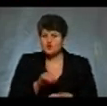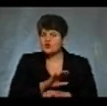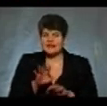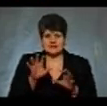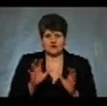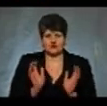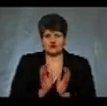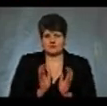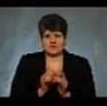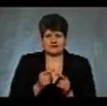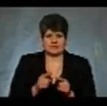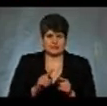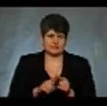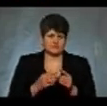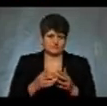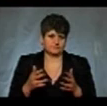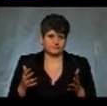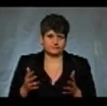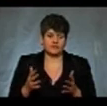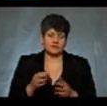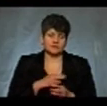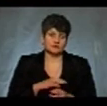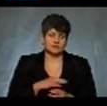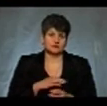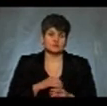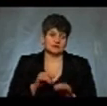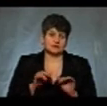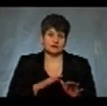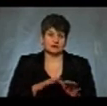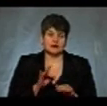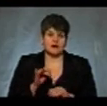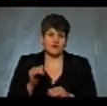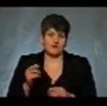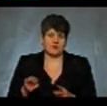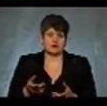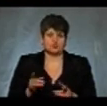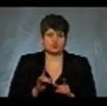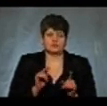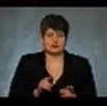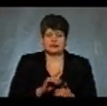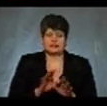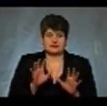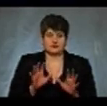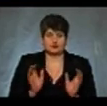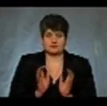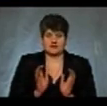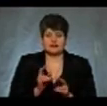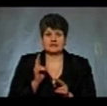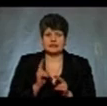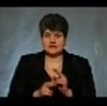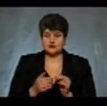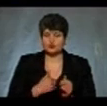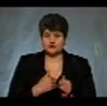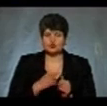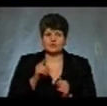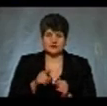зберігати дані боєприпаси і, відповідно, вживатися заходи реагування щодо таких, які їх незаконно зберігають. І на завершення нашого ефіру хочу,